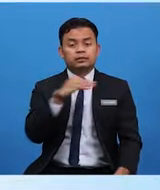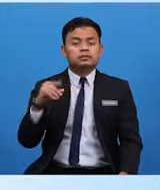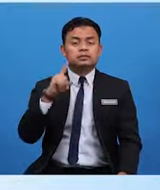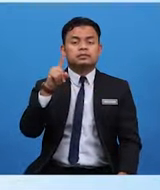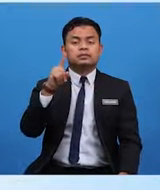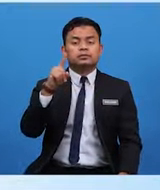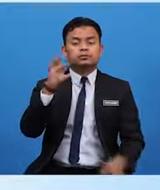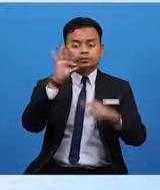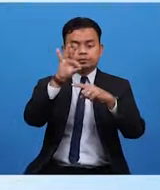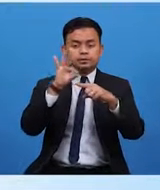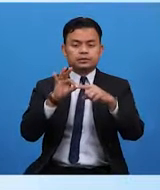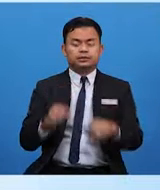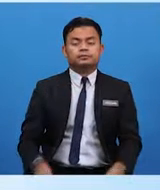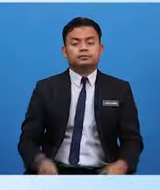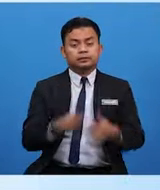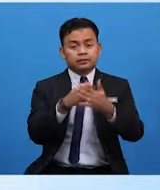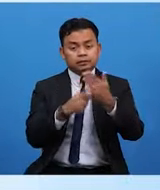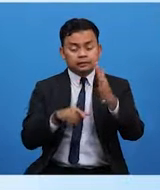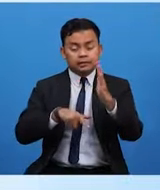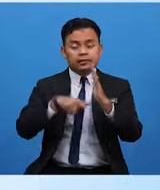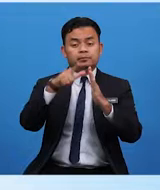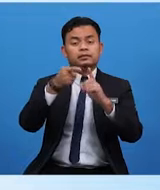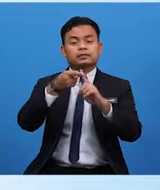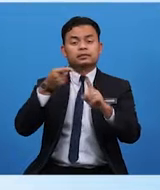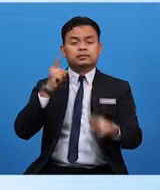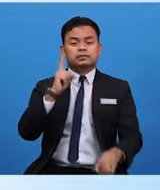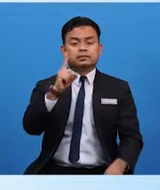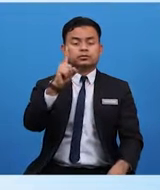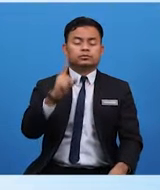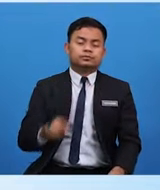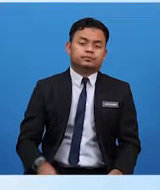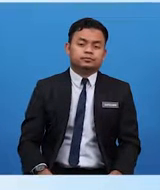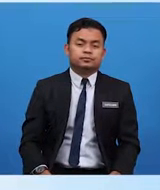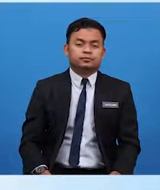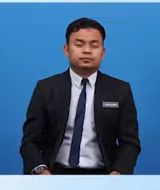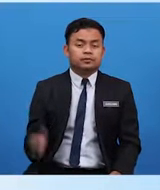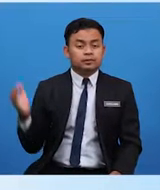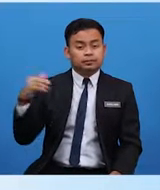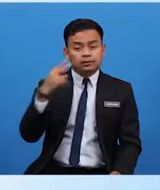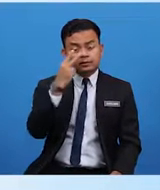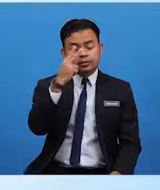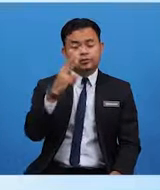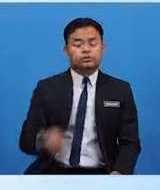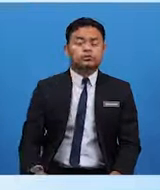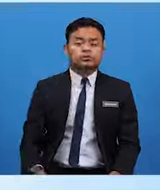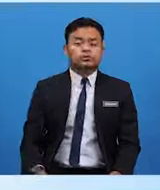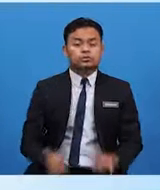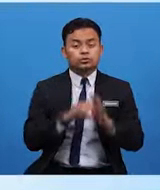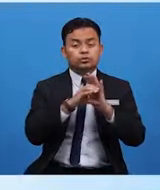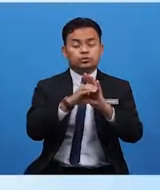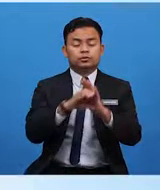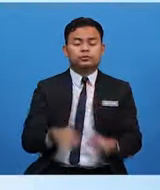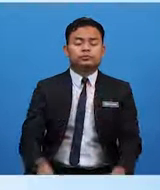keseluruhannya adalah lebih daripada satu Mari kita lihat contohnya